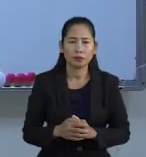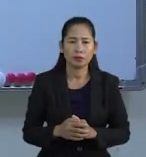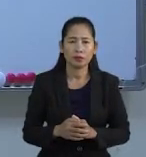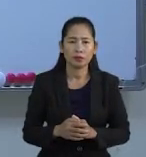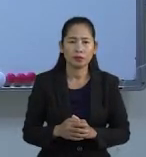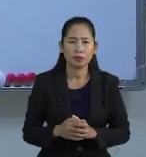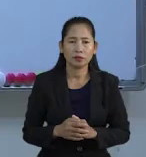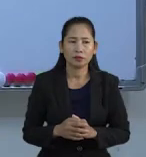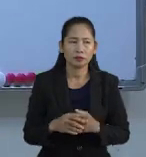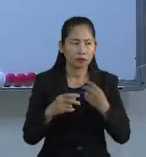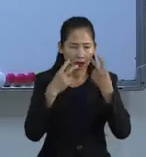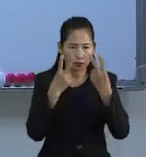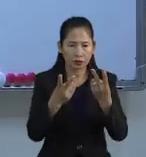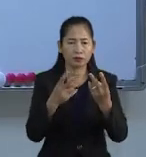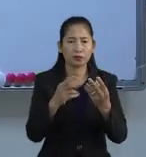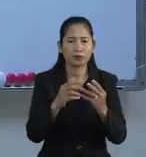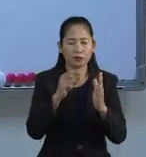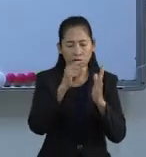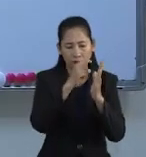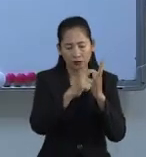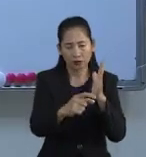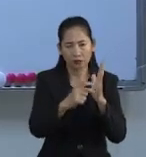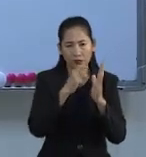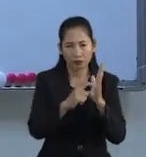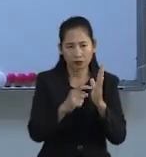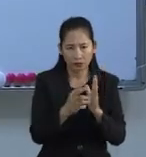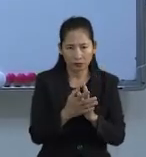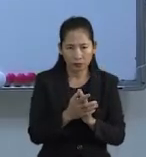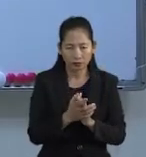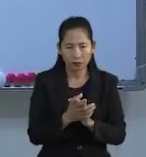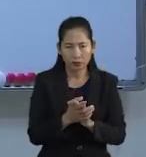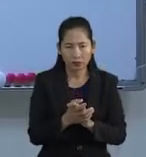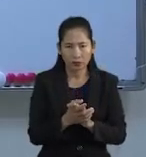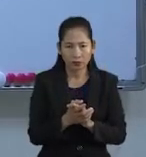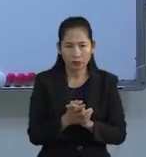và câu nữa chùm nói chuyện dương